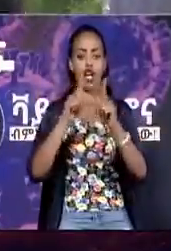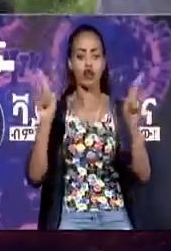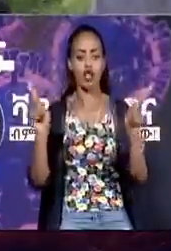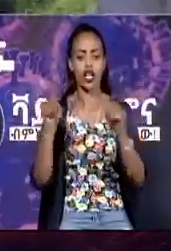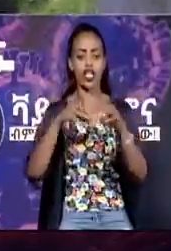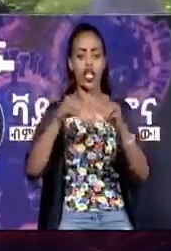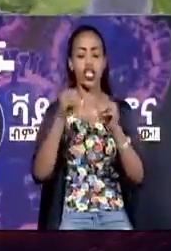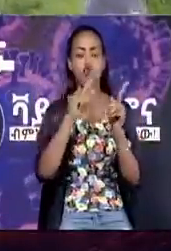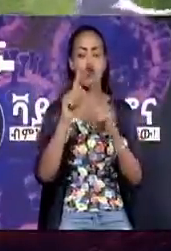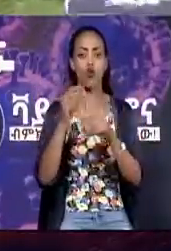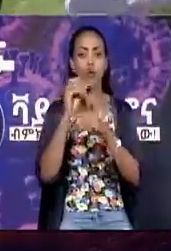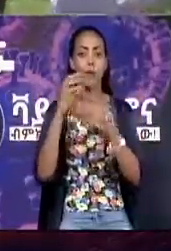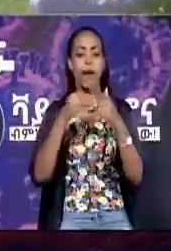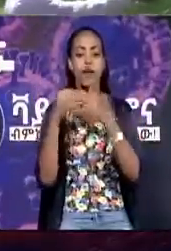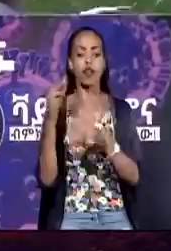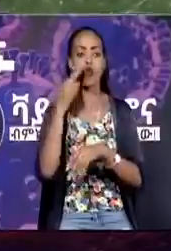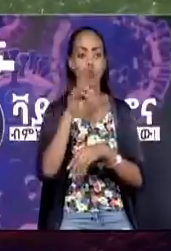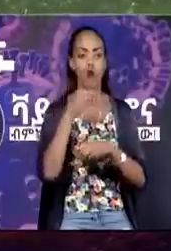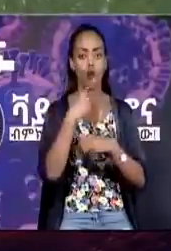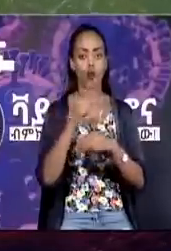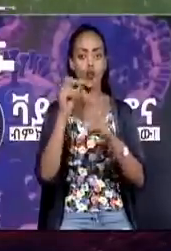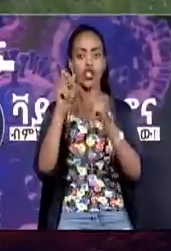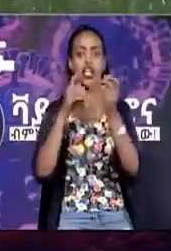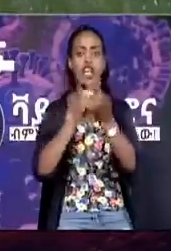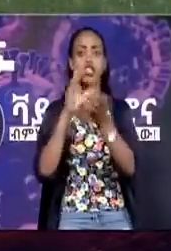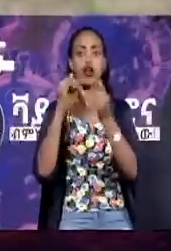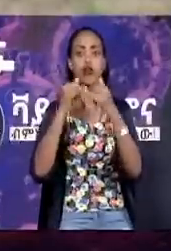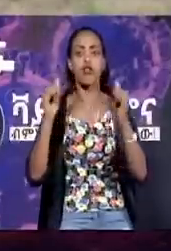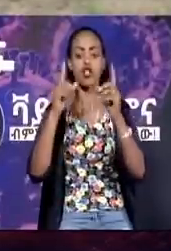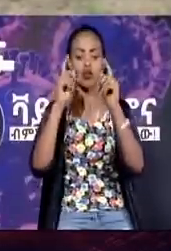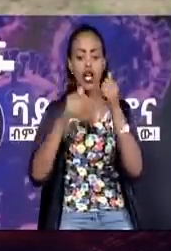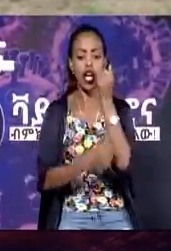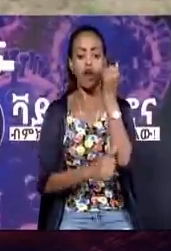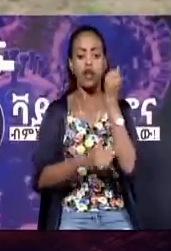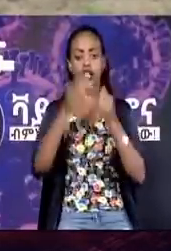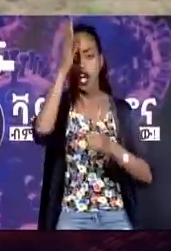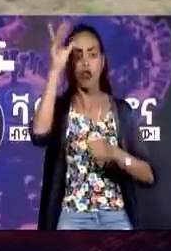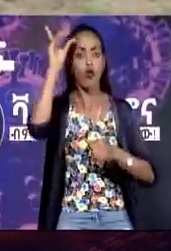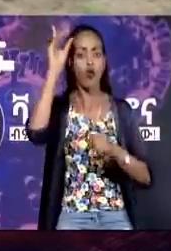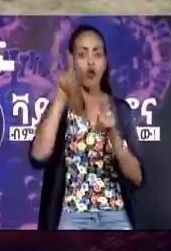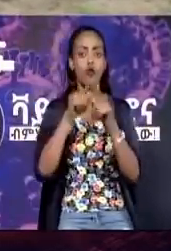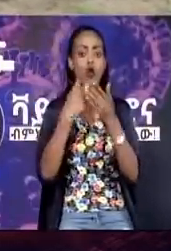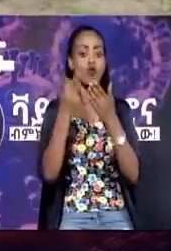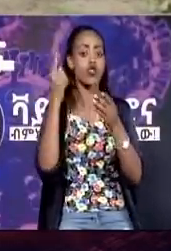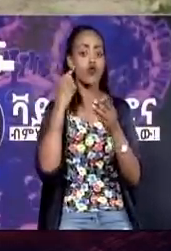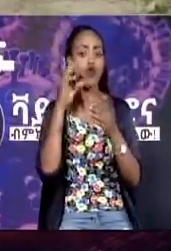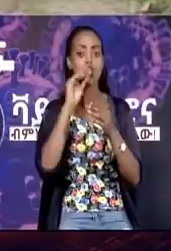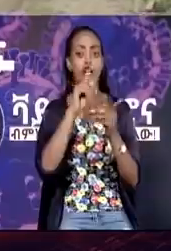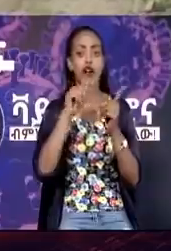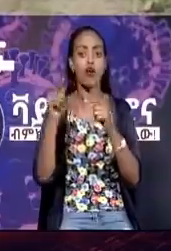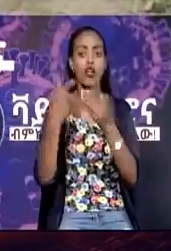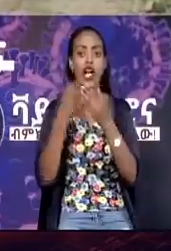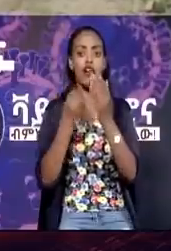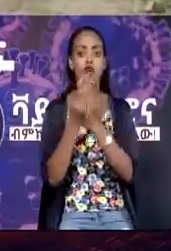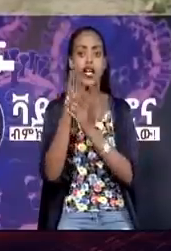حلو كنقساسون ممرحي توهوي دايركتور انستيتوت مرمر حرشا الله ما ايتا كفلوم دغفاو شعو ابزا سمعو وزره بعدما كبل